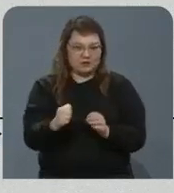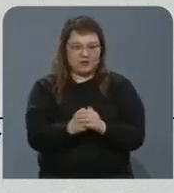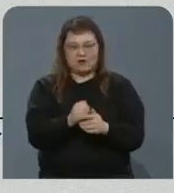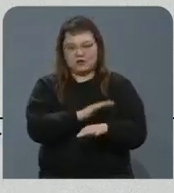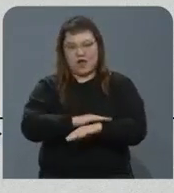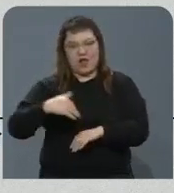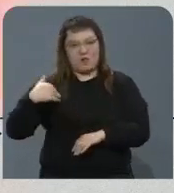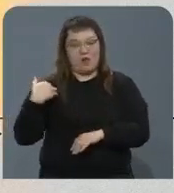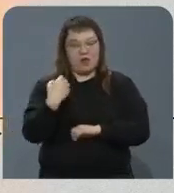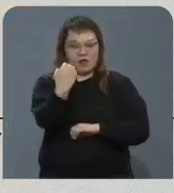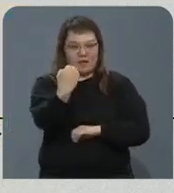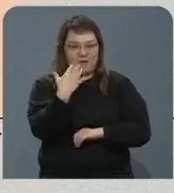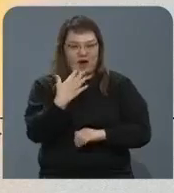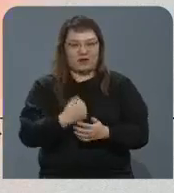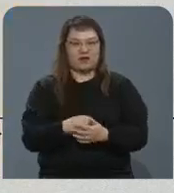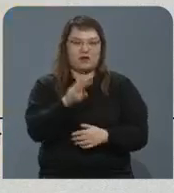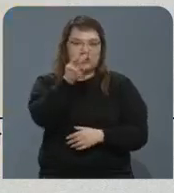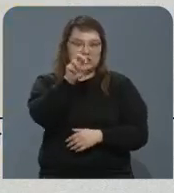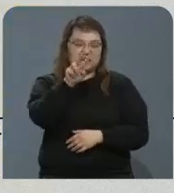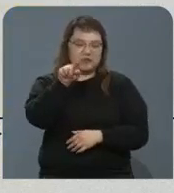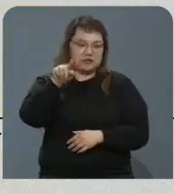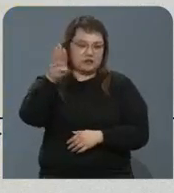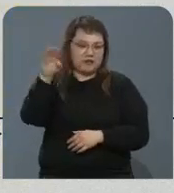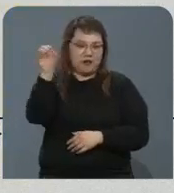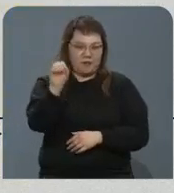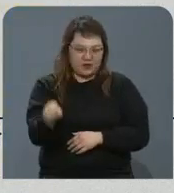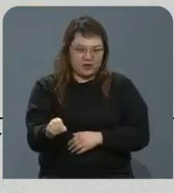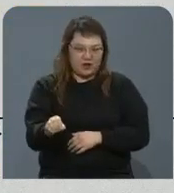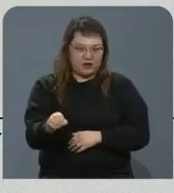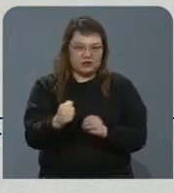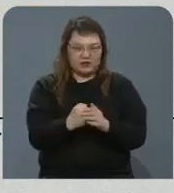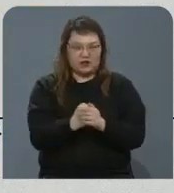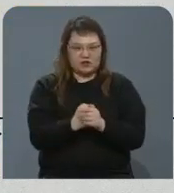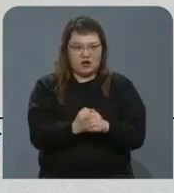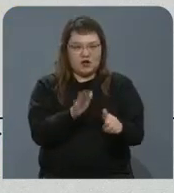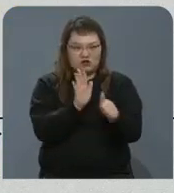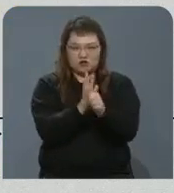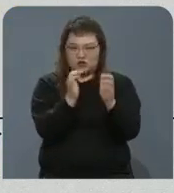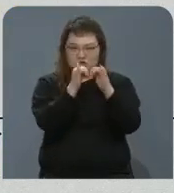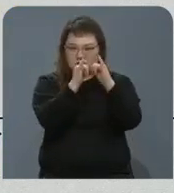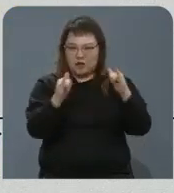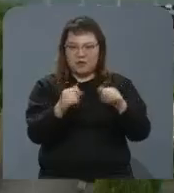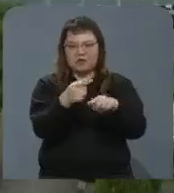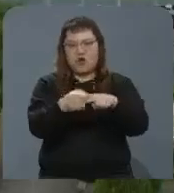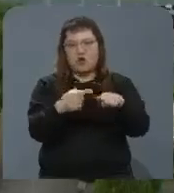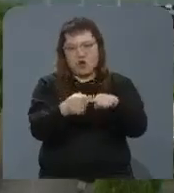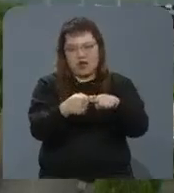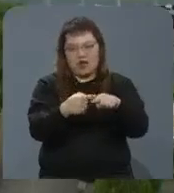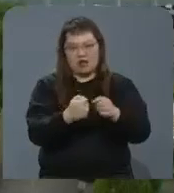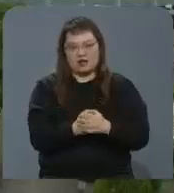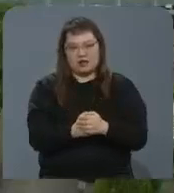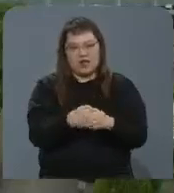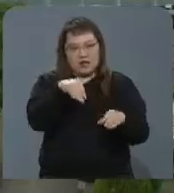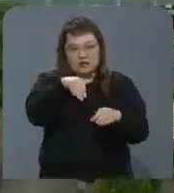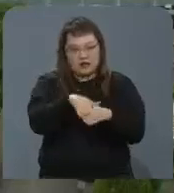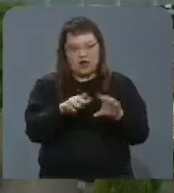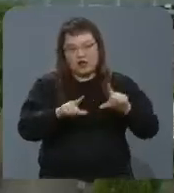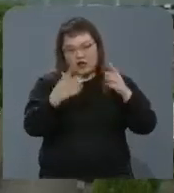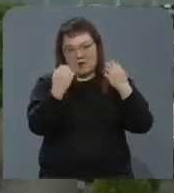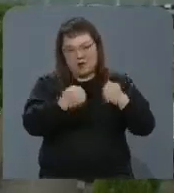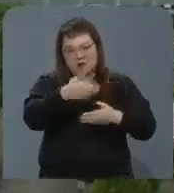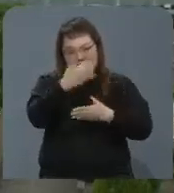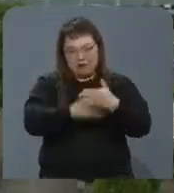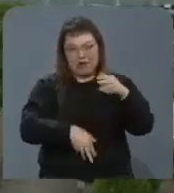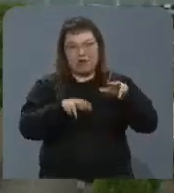잘 모르겠다는 응답도 22.4%로 부동층이 절반에 가까웠습니다. 선거일이 많이 남은